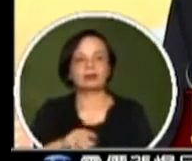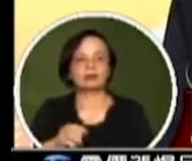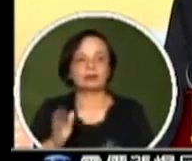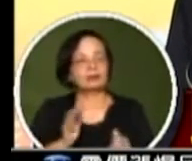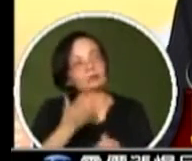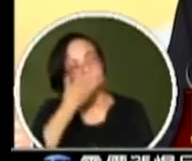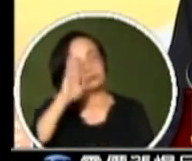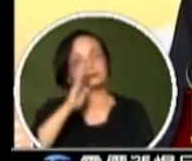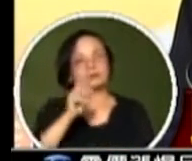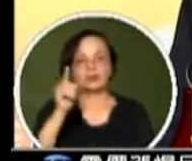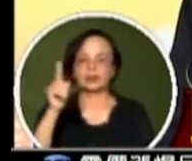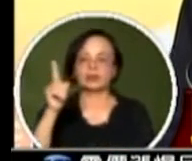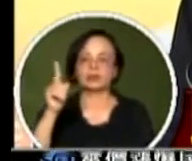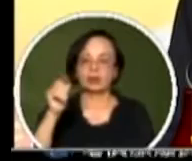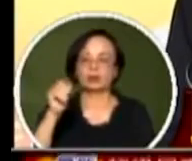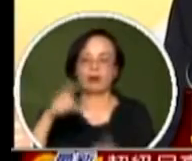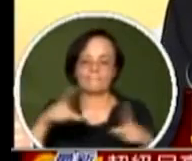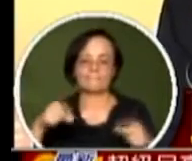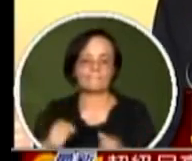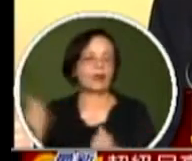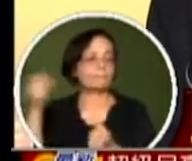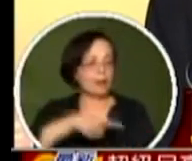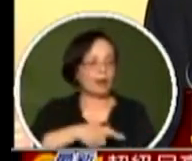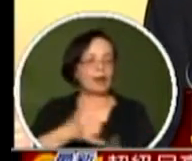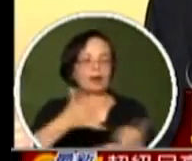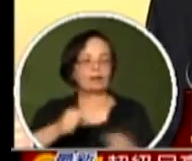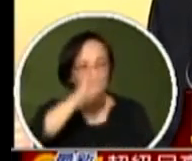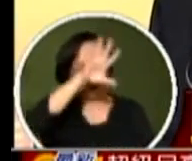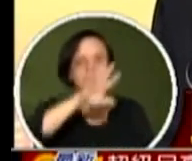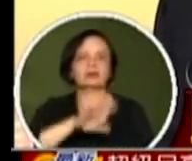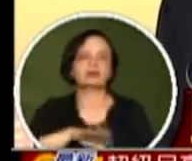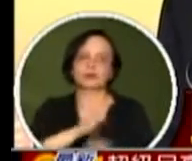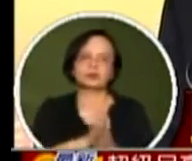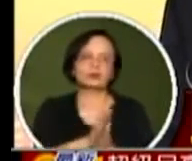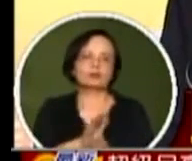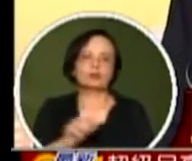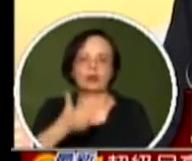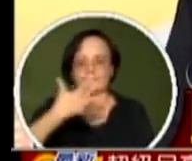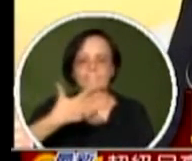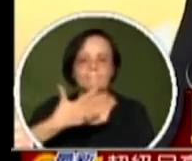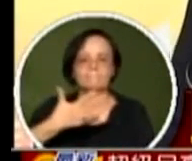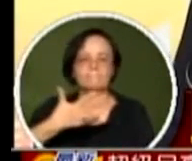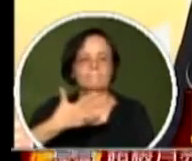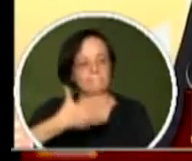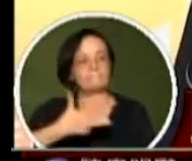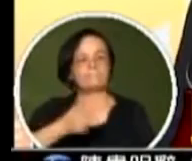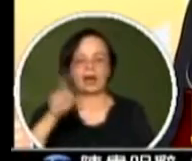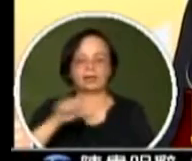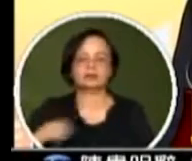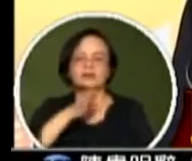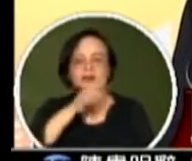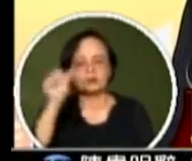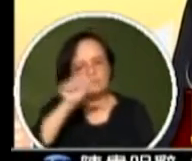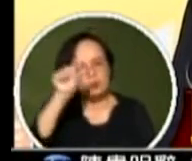啦，包括有这个8席是这个5500票以下，这个人若个罢免，